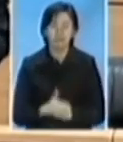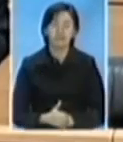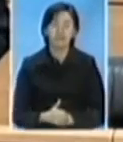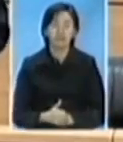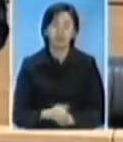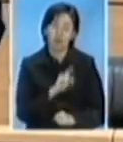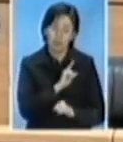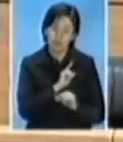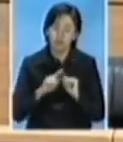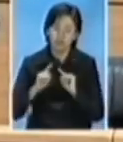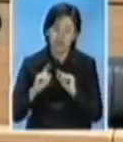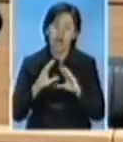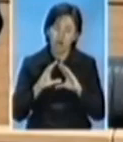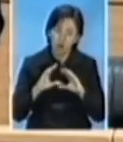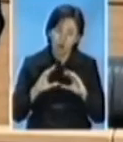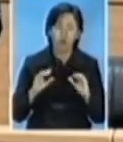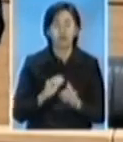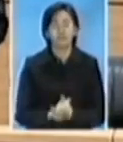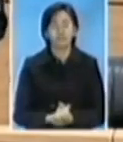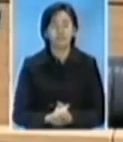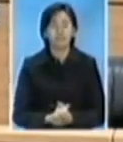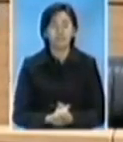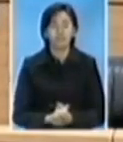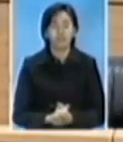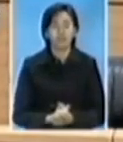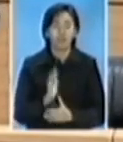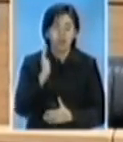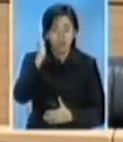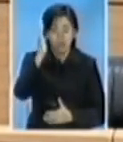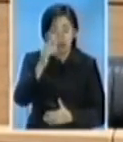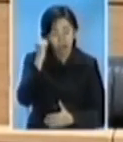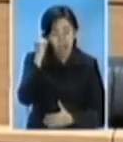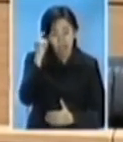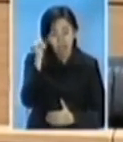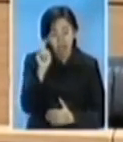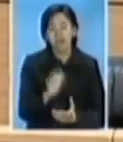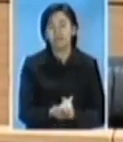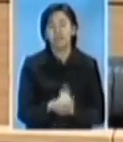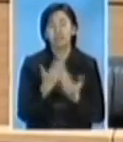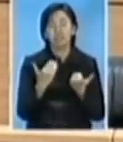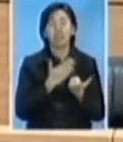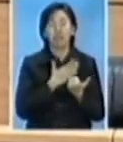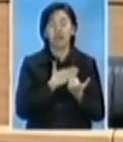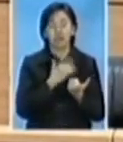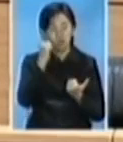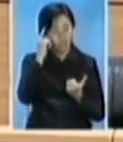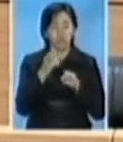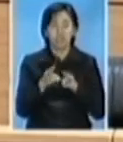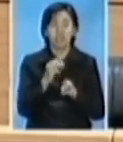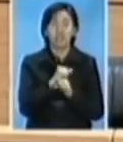ต้องลดลงครับดังนั้นทิศทางใหญ่ๆวันนี้เราต้องมาสู่กระบวนการ